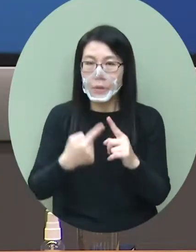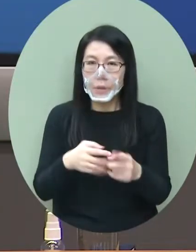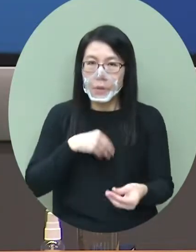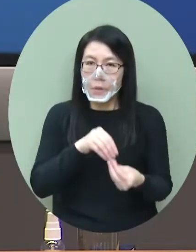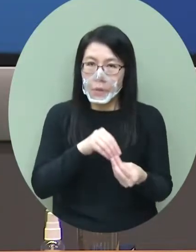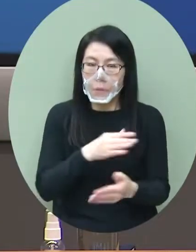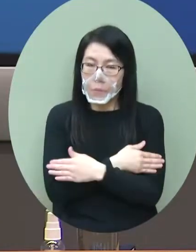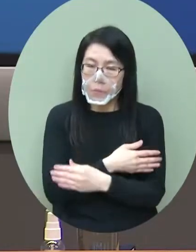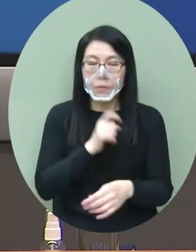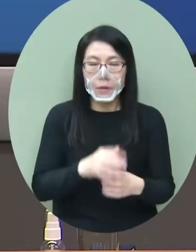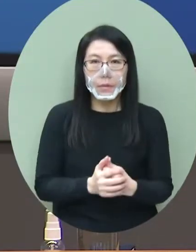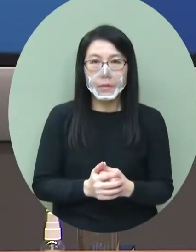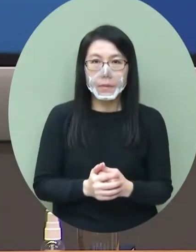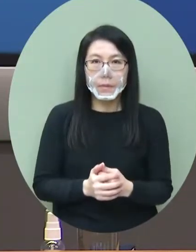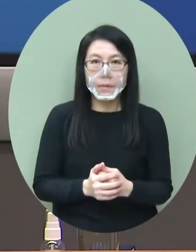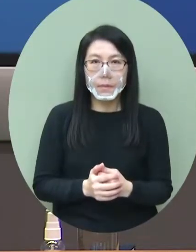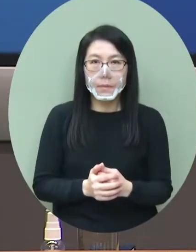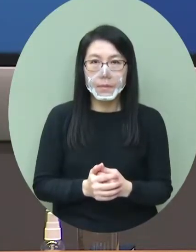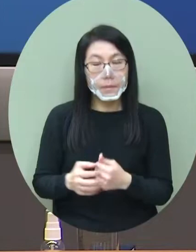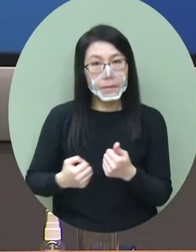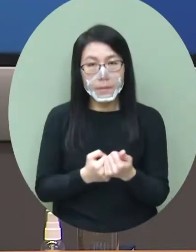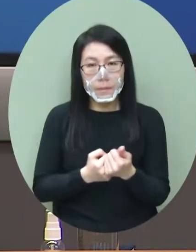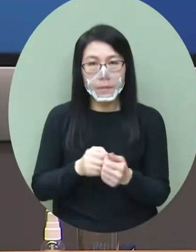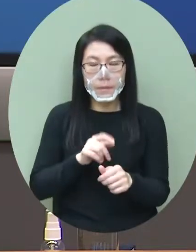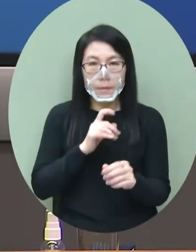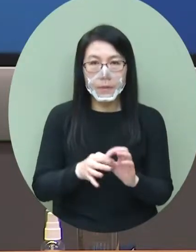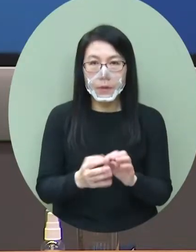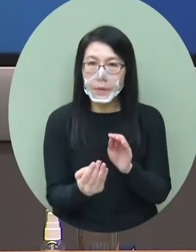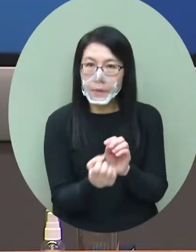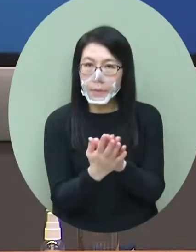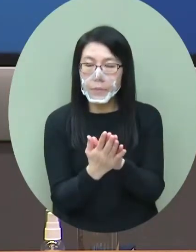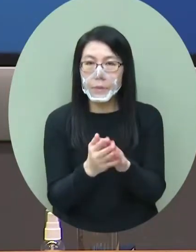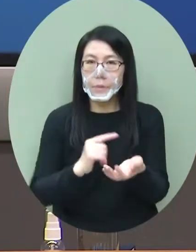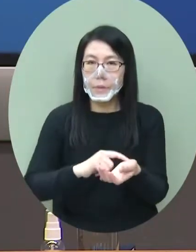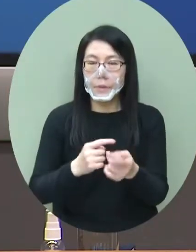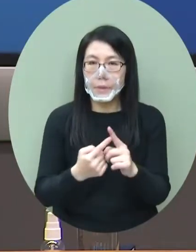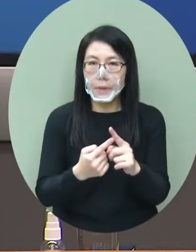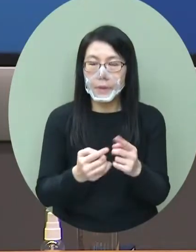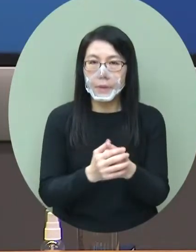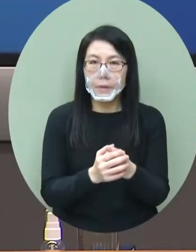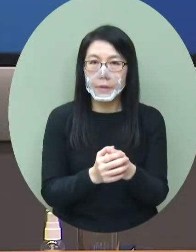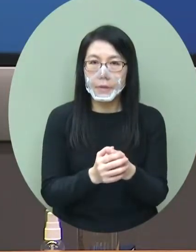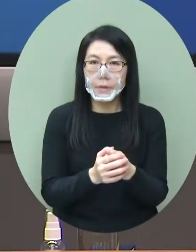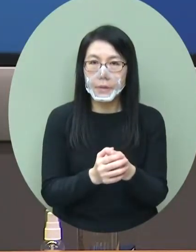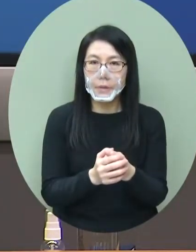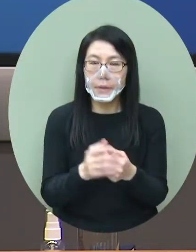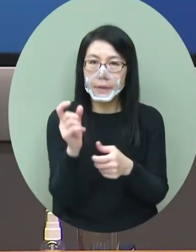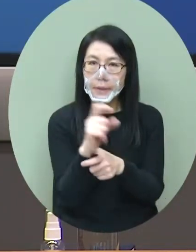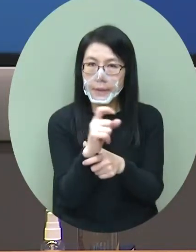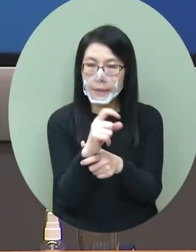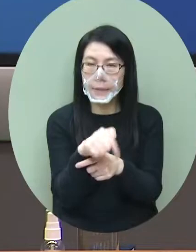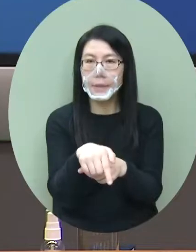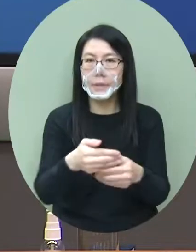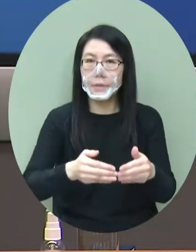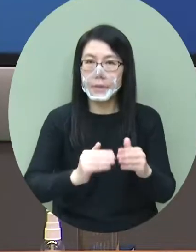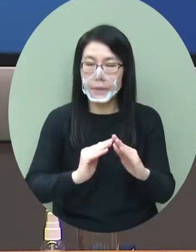港市民是关怀和爱护的。在支援受到感染人士方面呢，我们也是连同